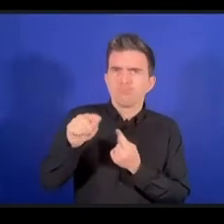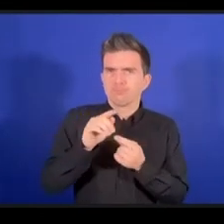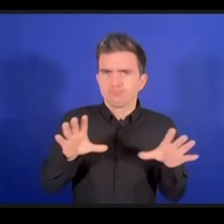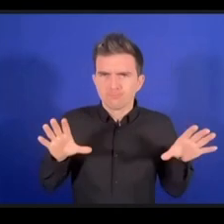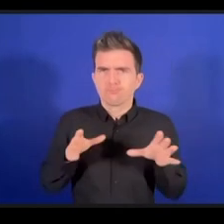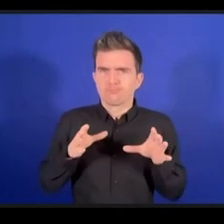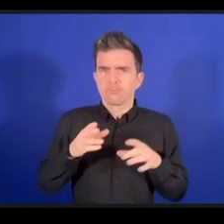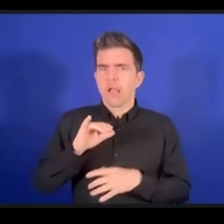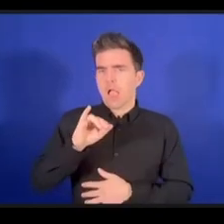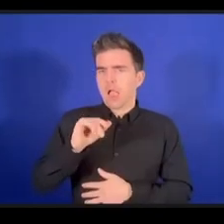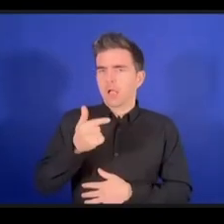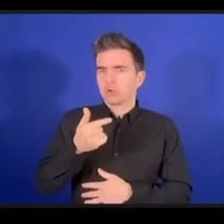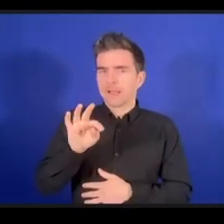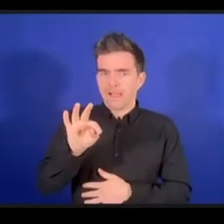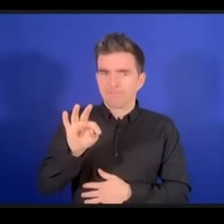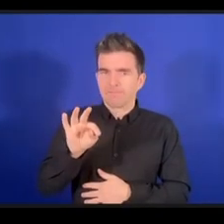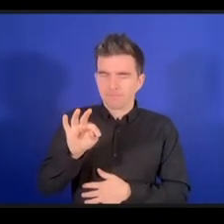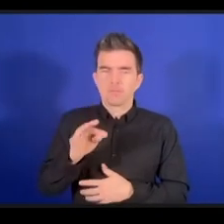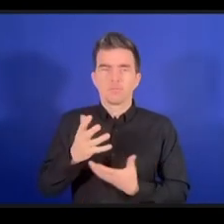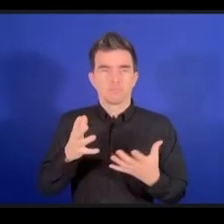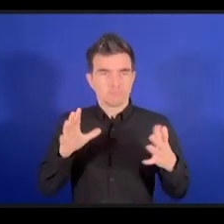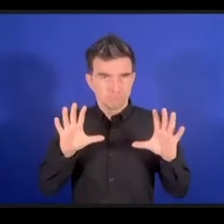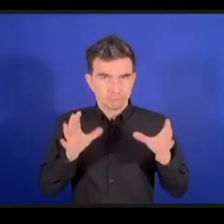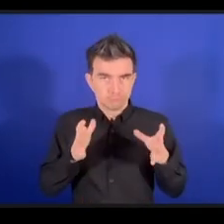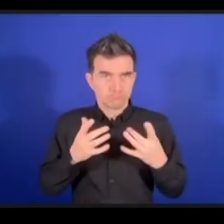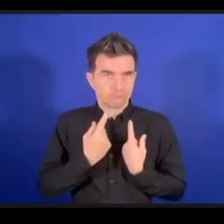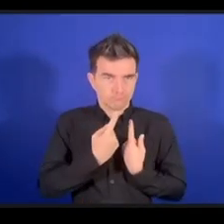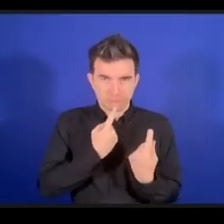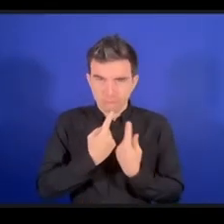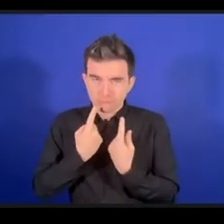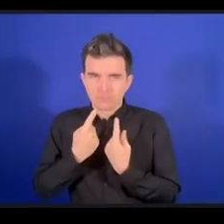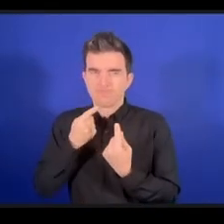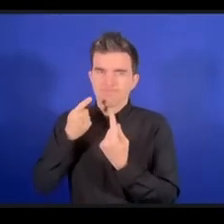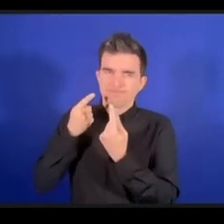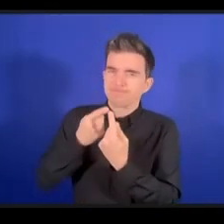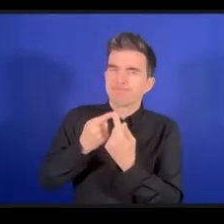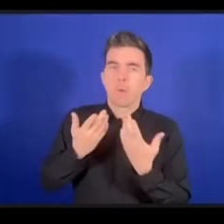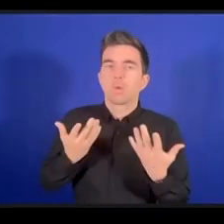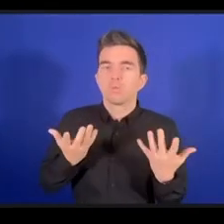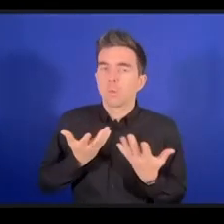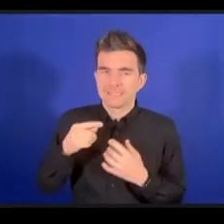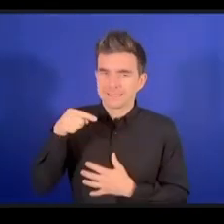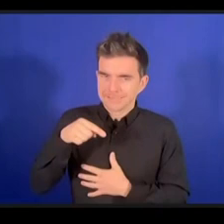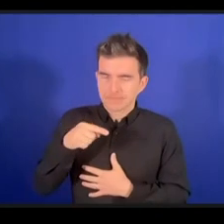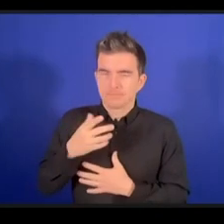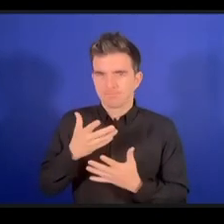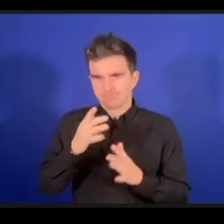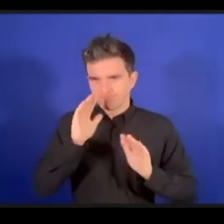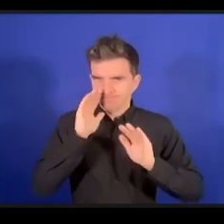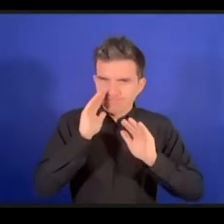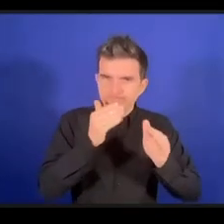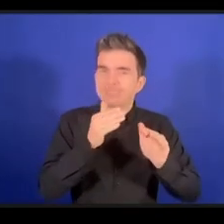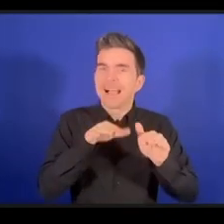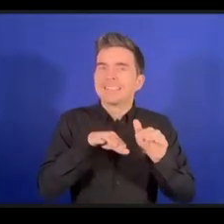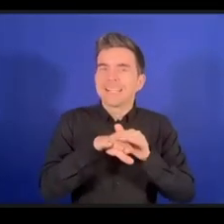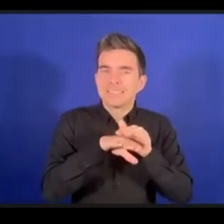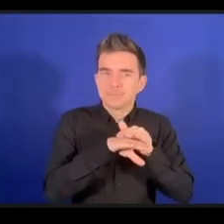我们的目标就是首先要让